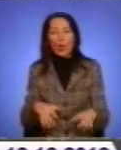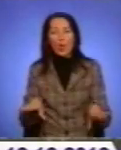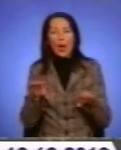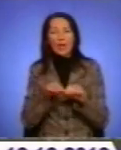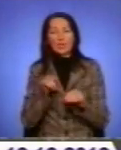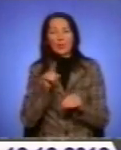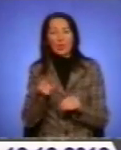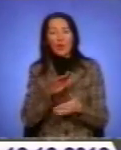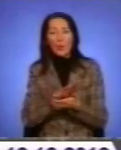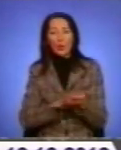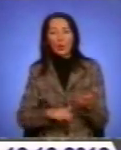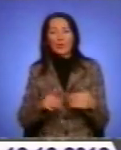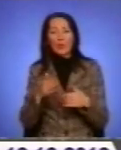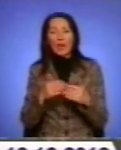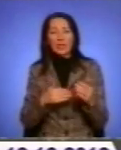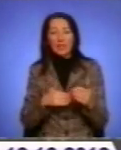тим, упродовж практично